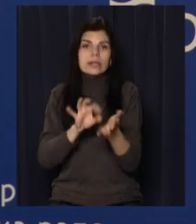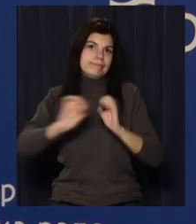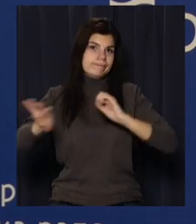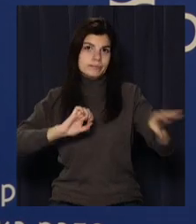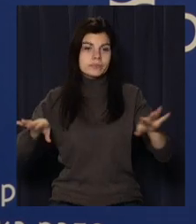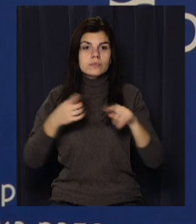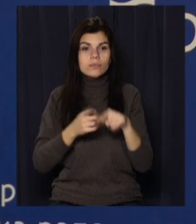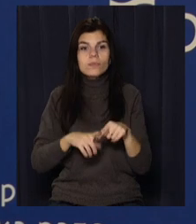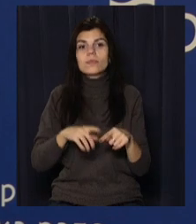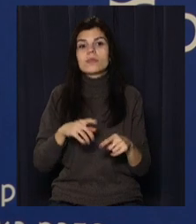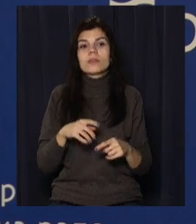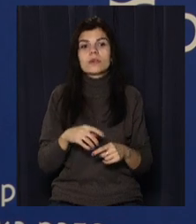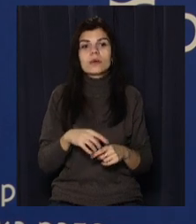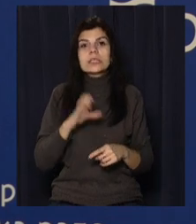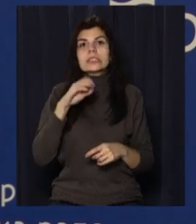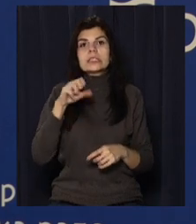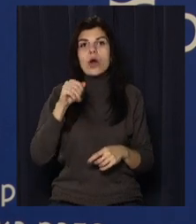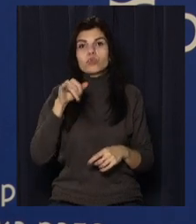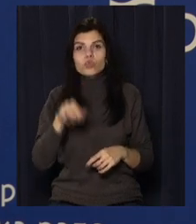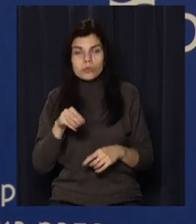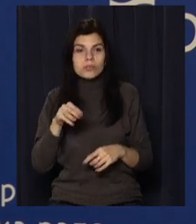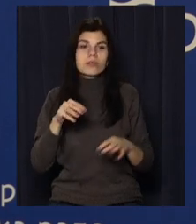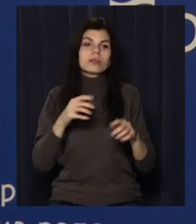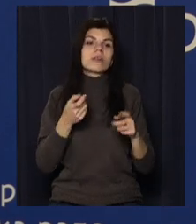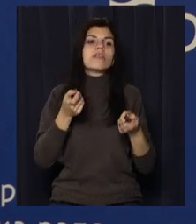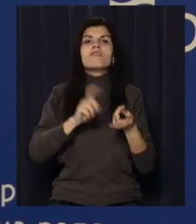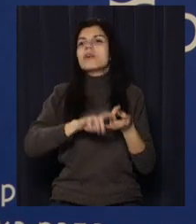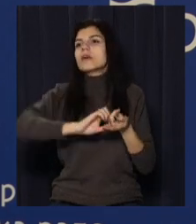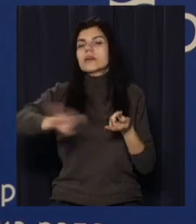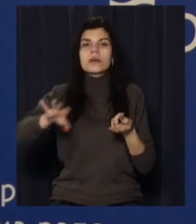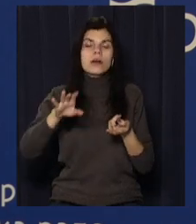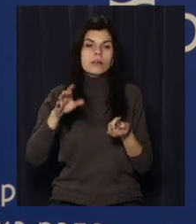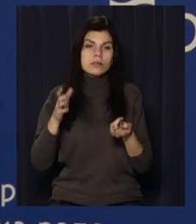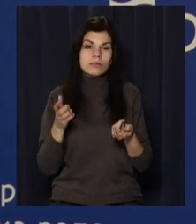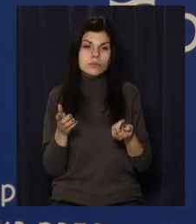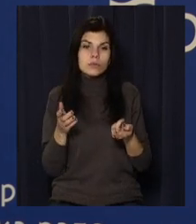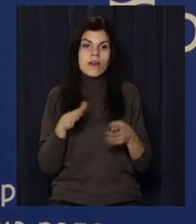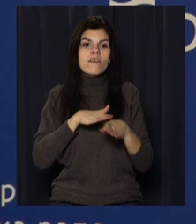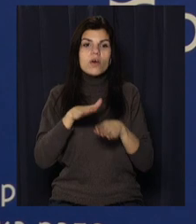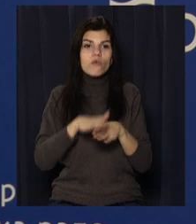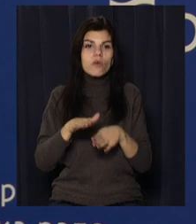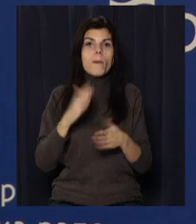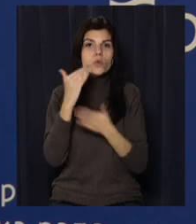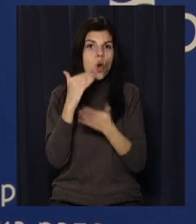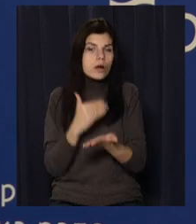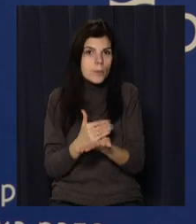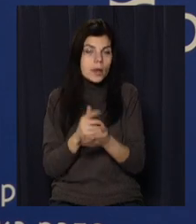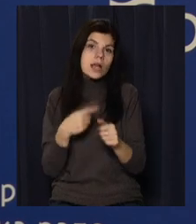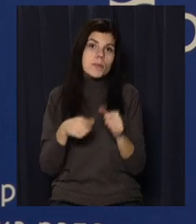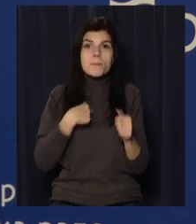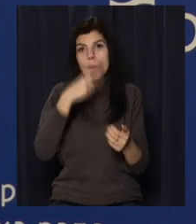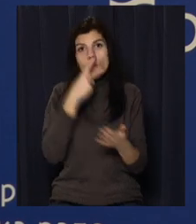статутні фонди, спрямовуються там на певні виконання певних програм, або ми показуємо, що там якесь